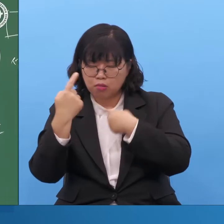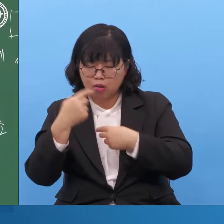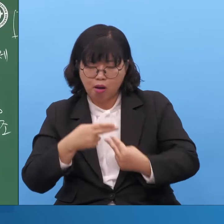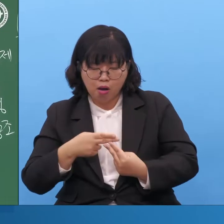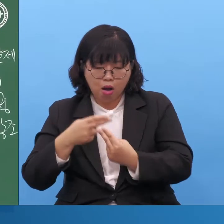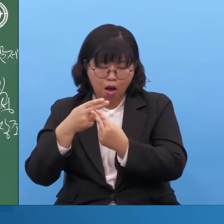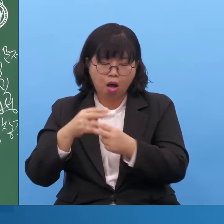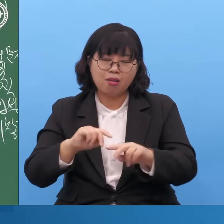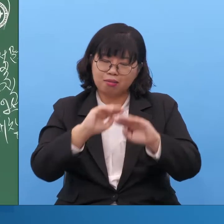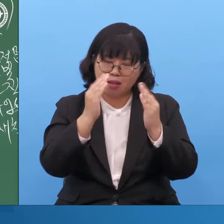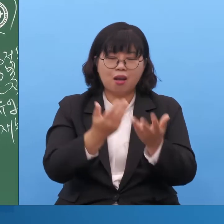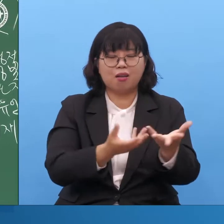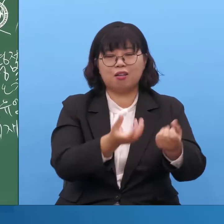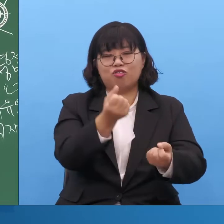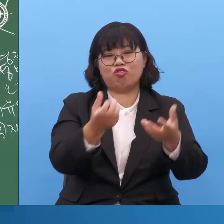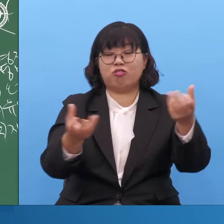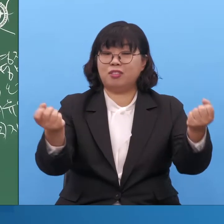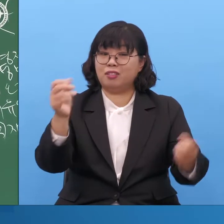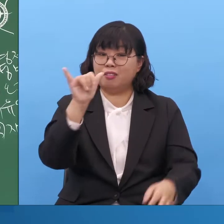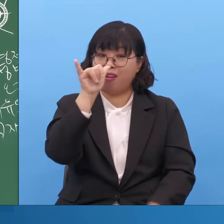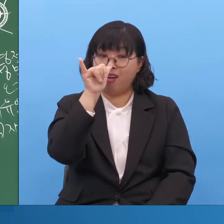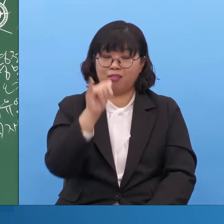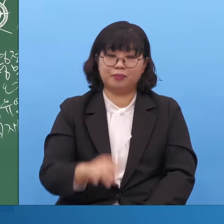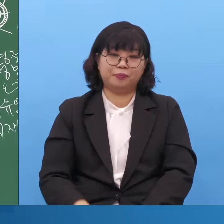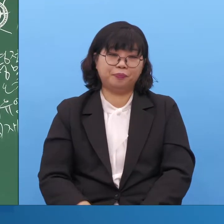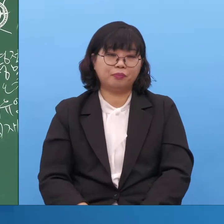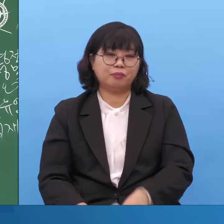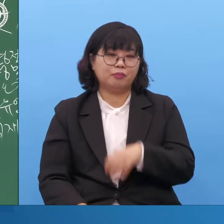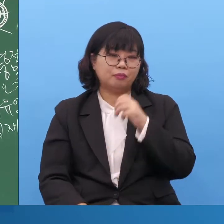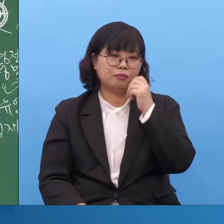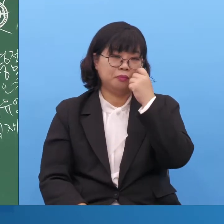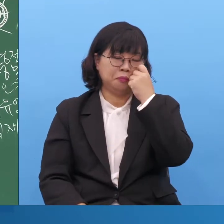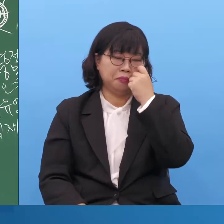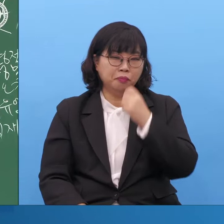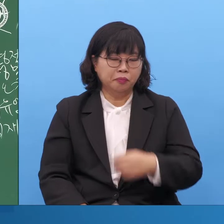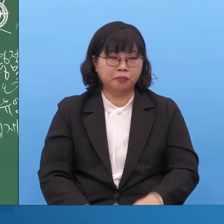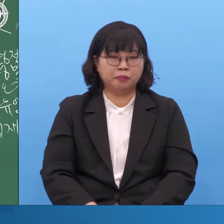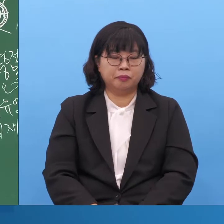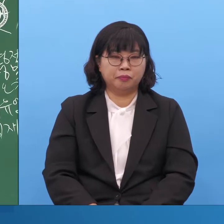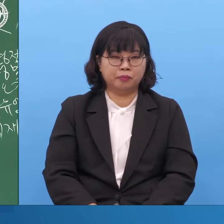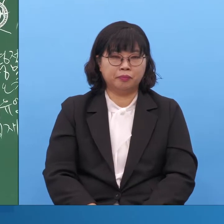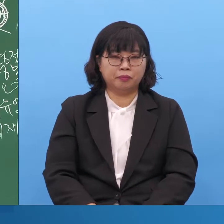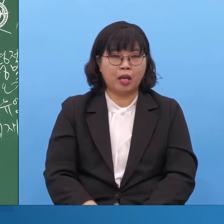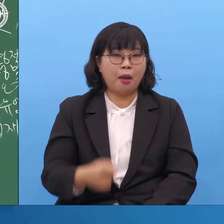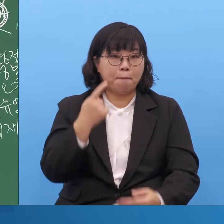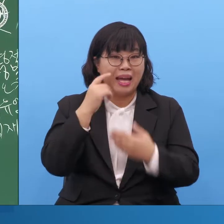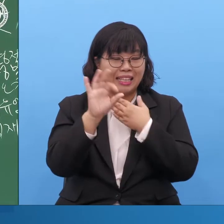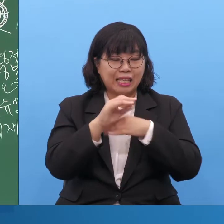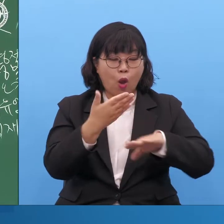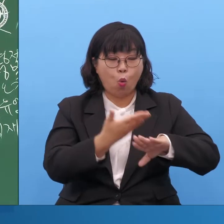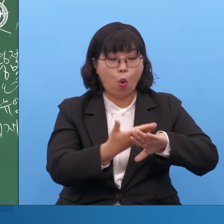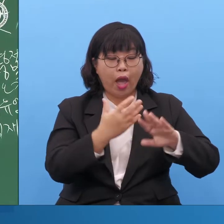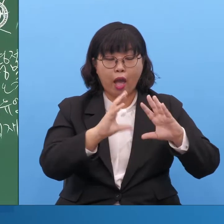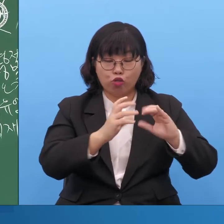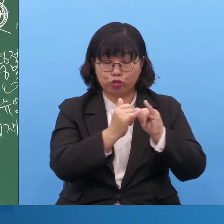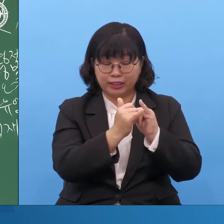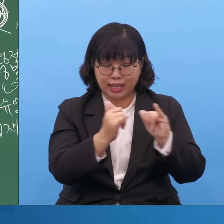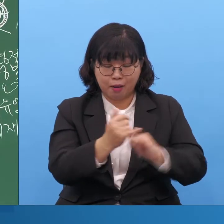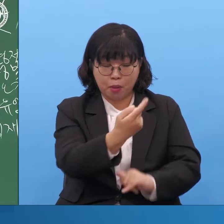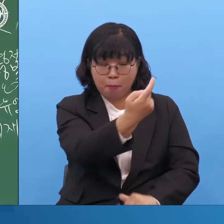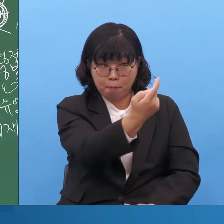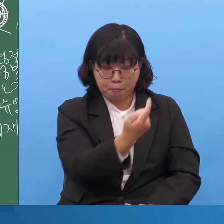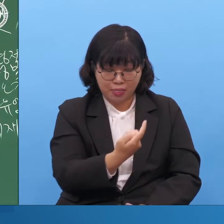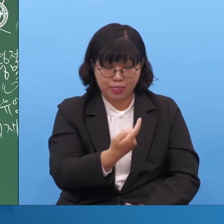한마디로 여러분 외국인 만났는데 이 사람에게 어떤 걸 해줘야 되냐면요. 복음을 가르치면서 이 사람이 오랫동안 가지고 있는 상처